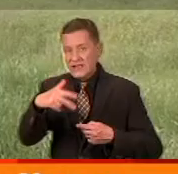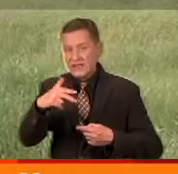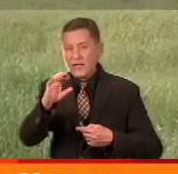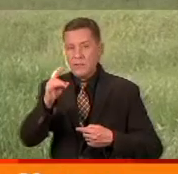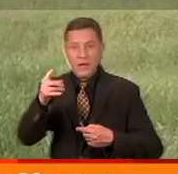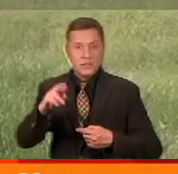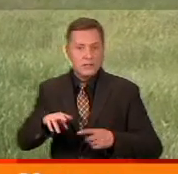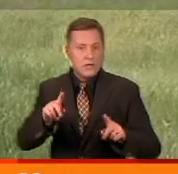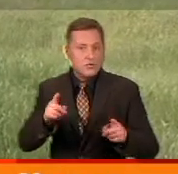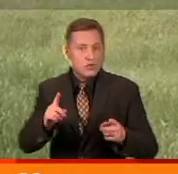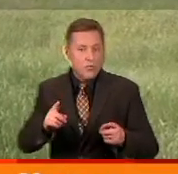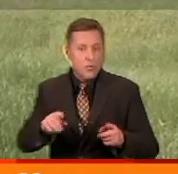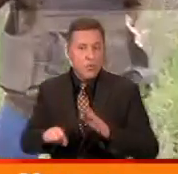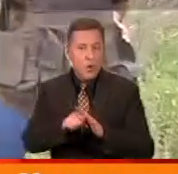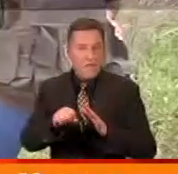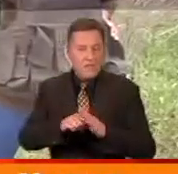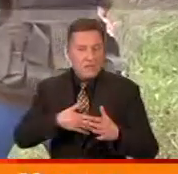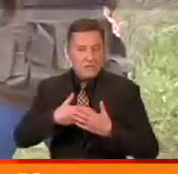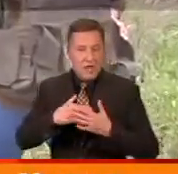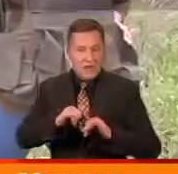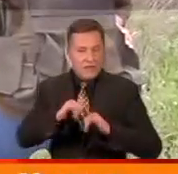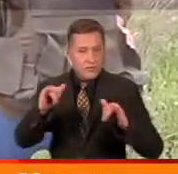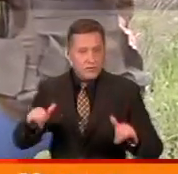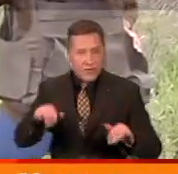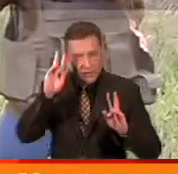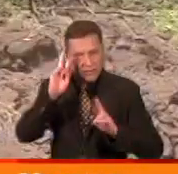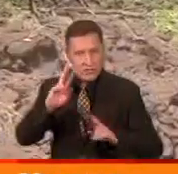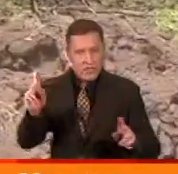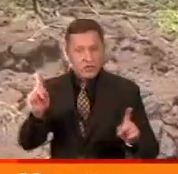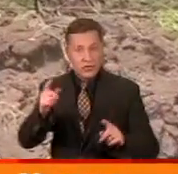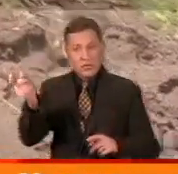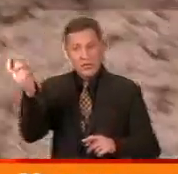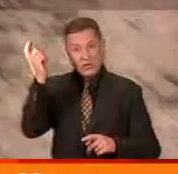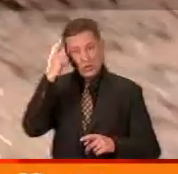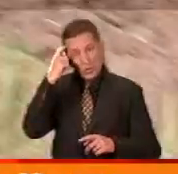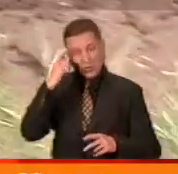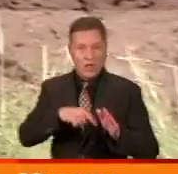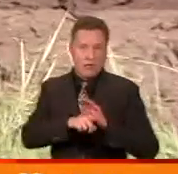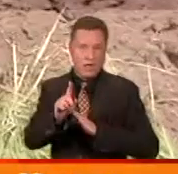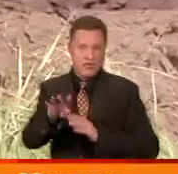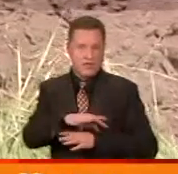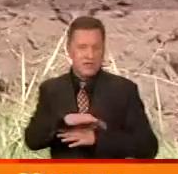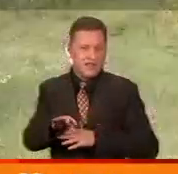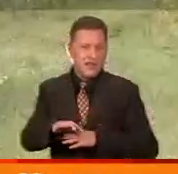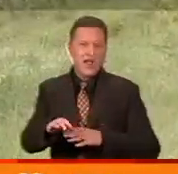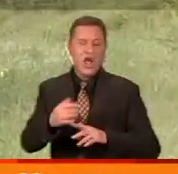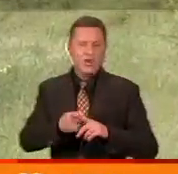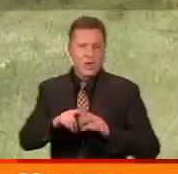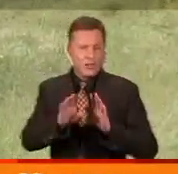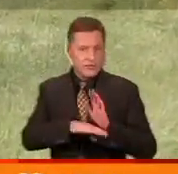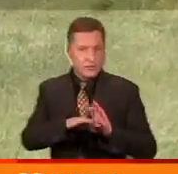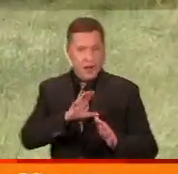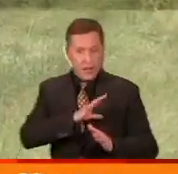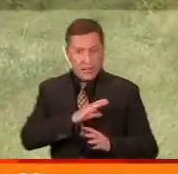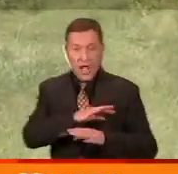нині бойовики активізувалися, не знає. Щось стукнуло, почали стріляти. До цього так, легке стрілкове. Гатили по